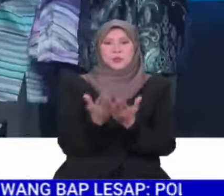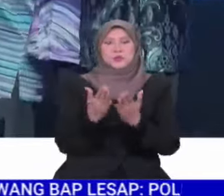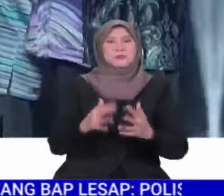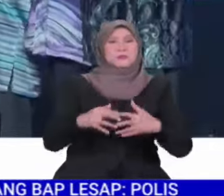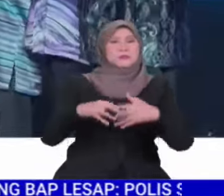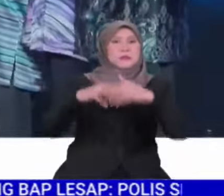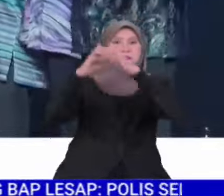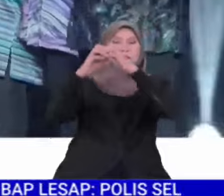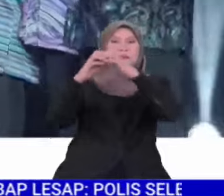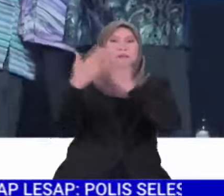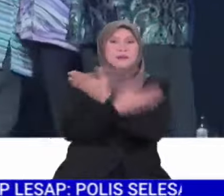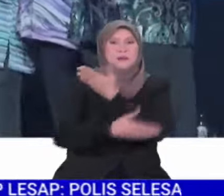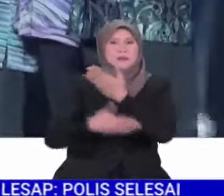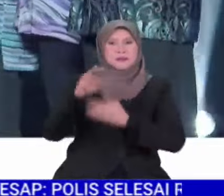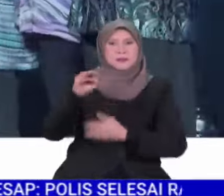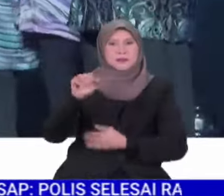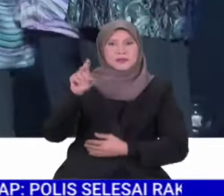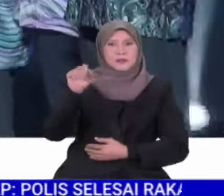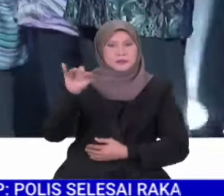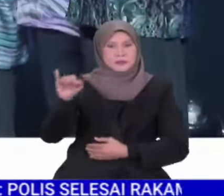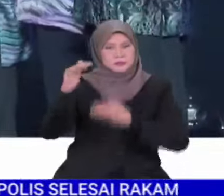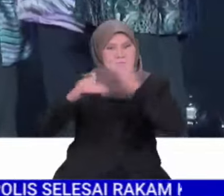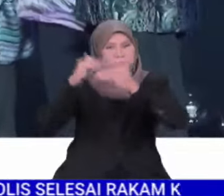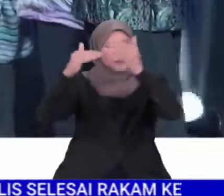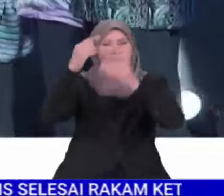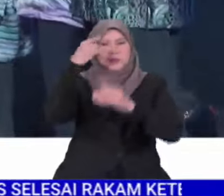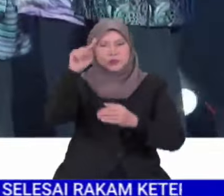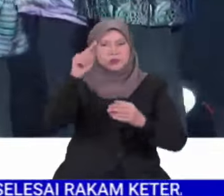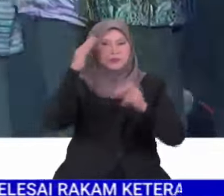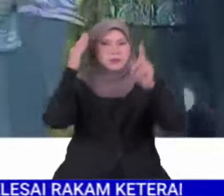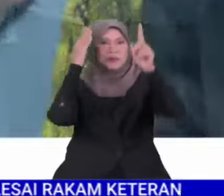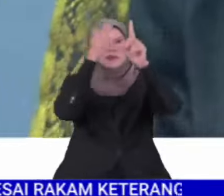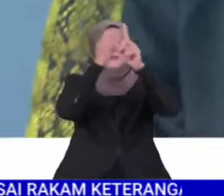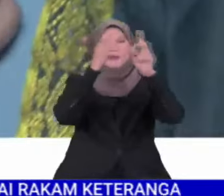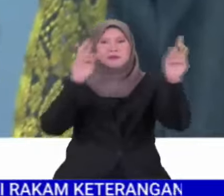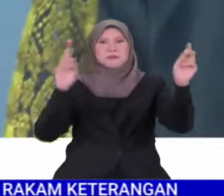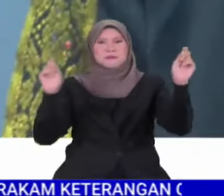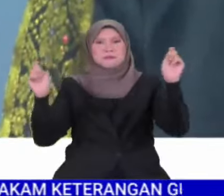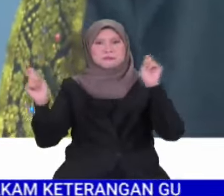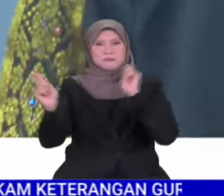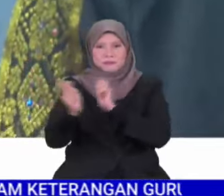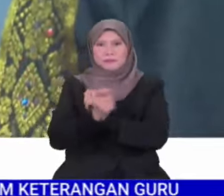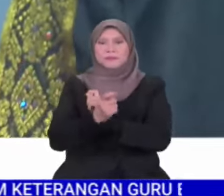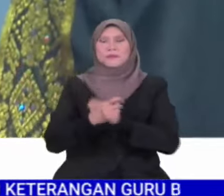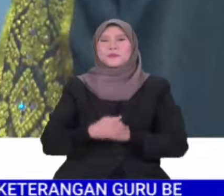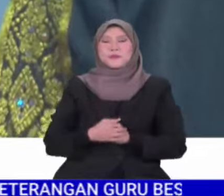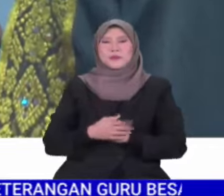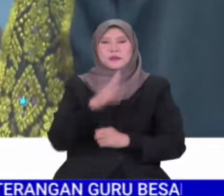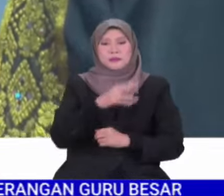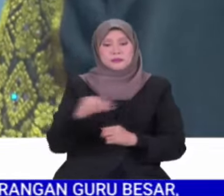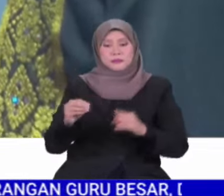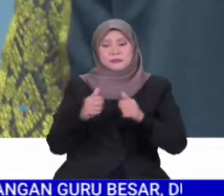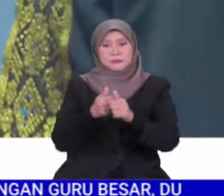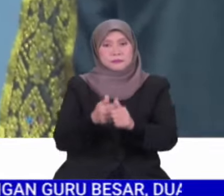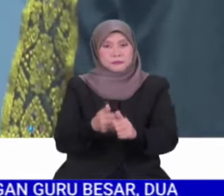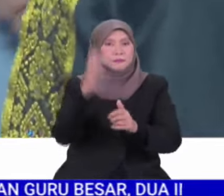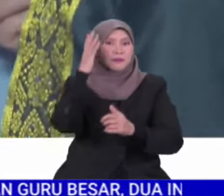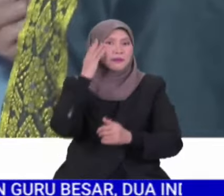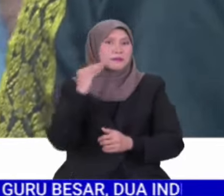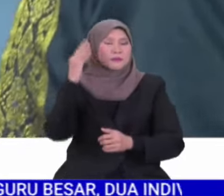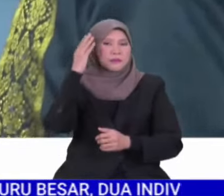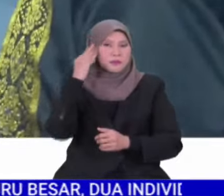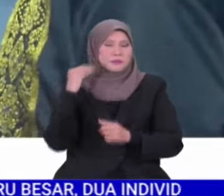Negara Madani yang mencerakinkan visi dan kerangka dasar reformasi. Ia turut digarap berdasarkan